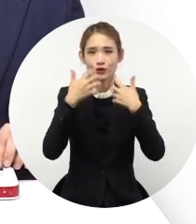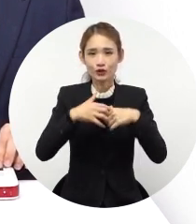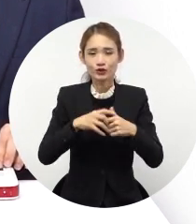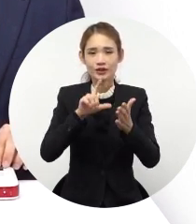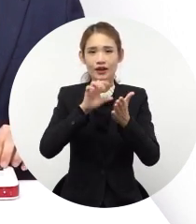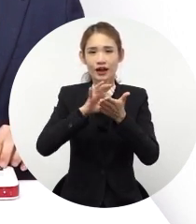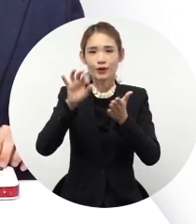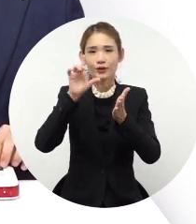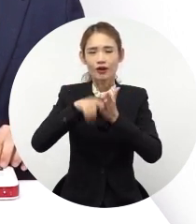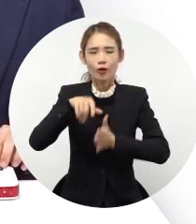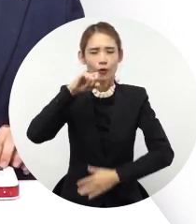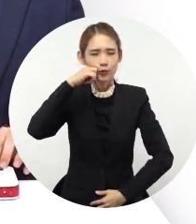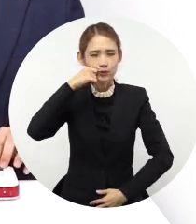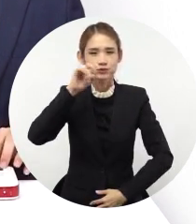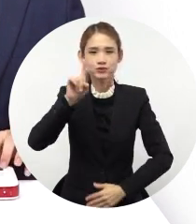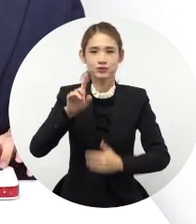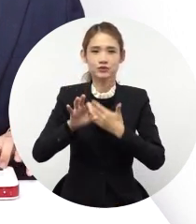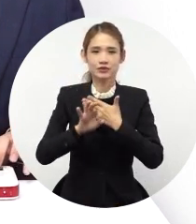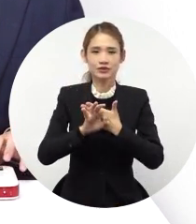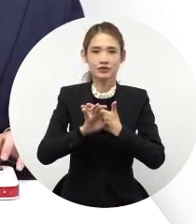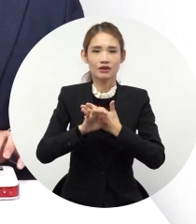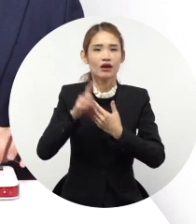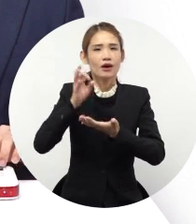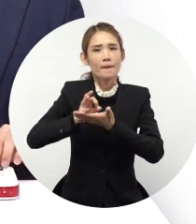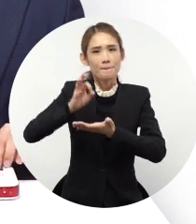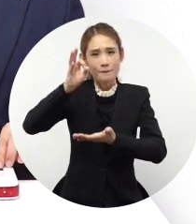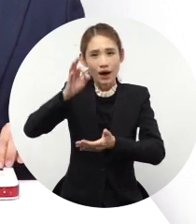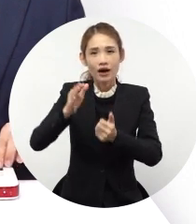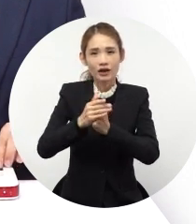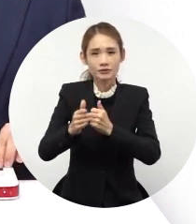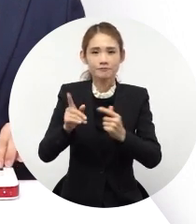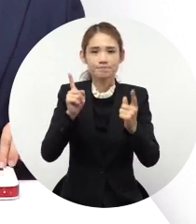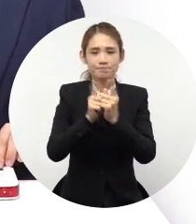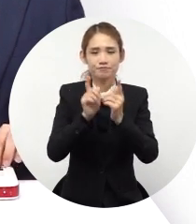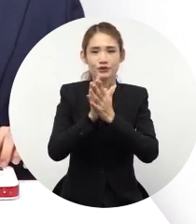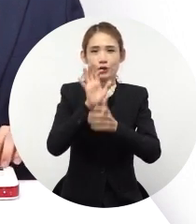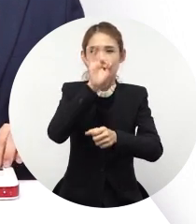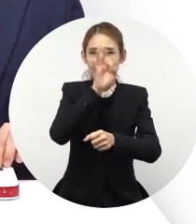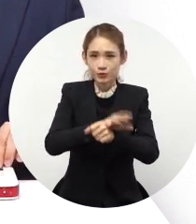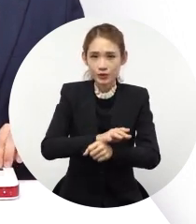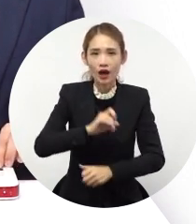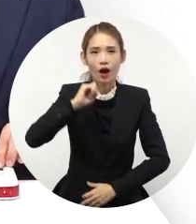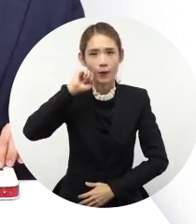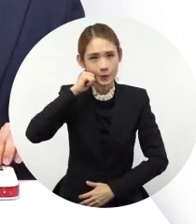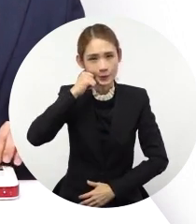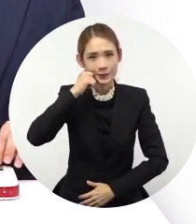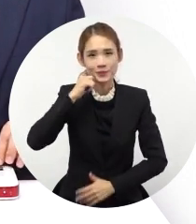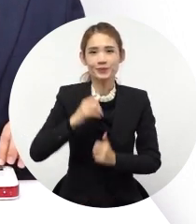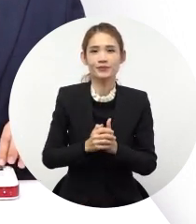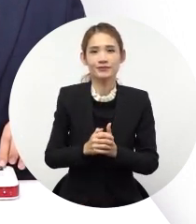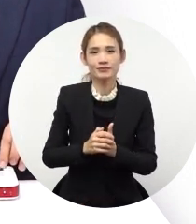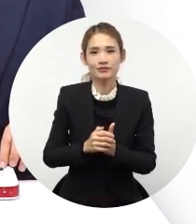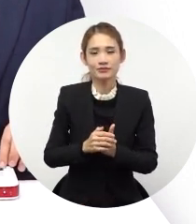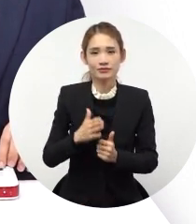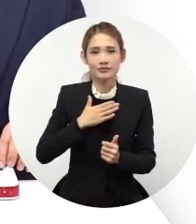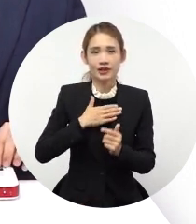때 어려운 부분을 말씀드리면 고가의 기기이기 때문에 직접적인 구매 어려움이 있습니다. 제가 지금